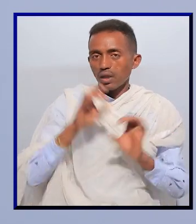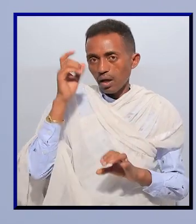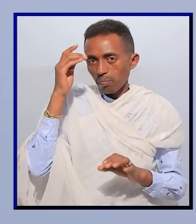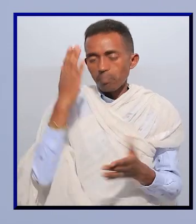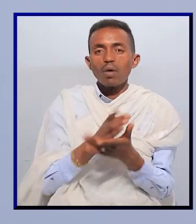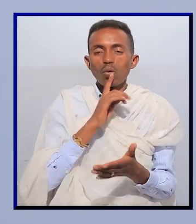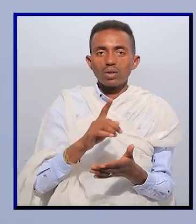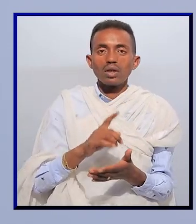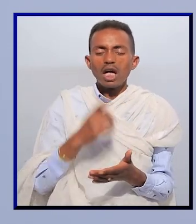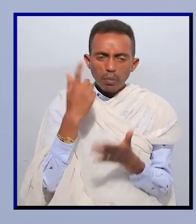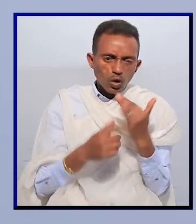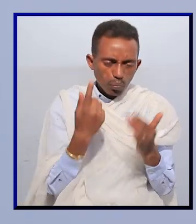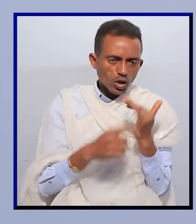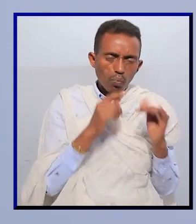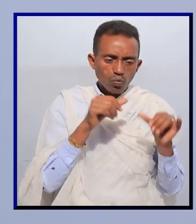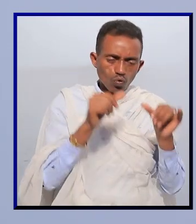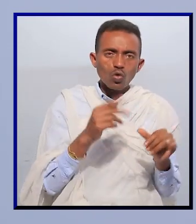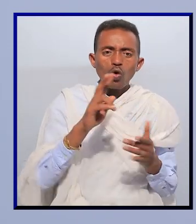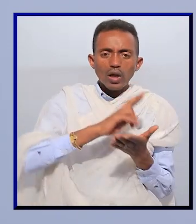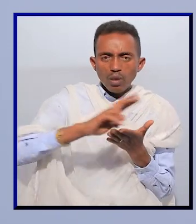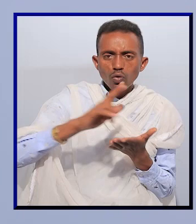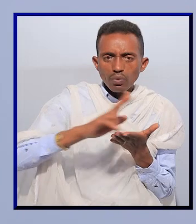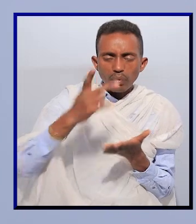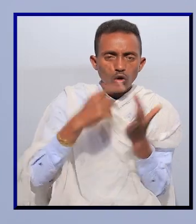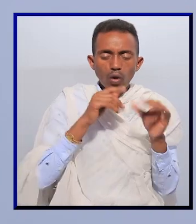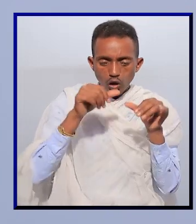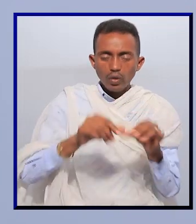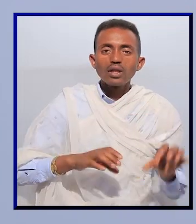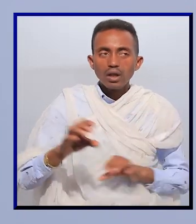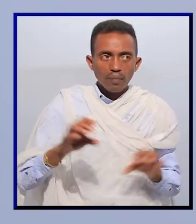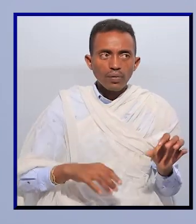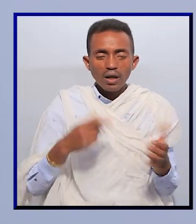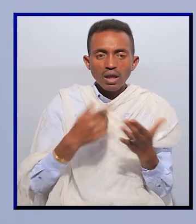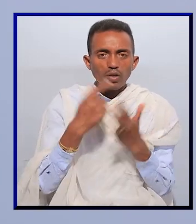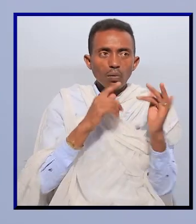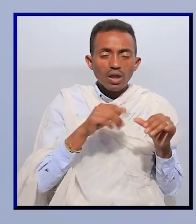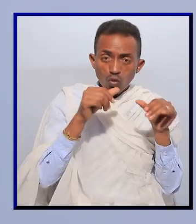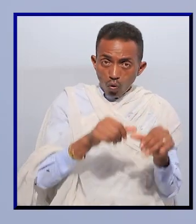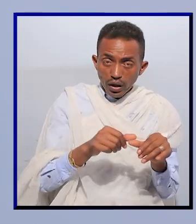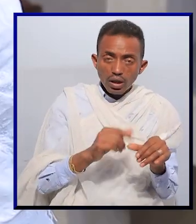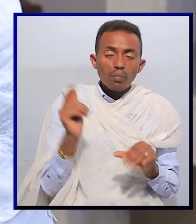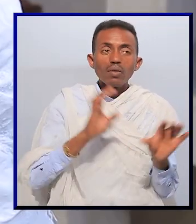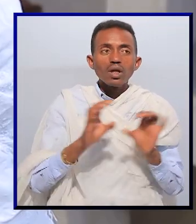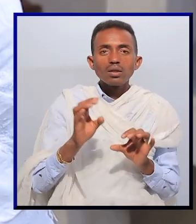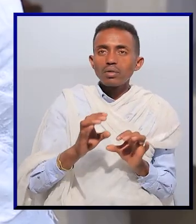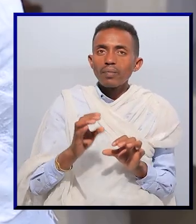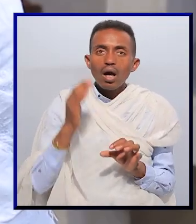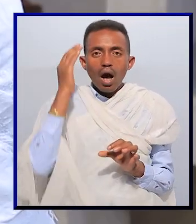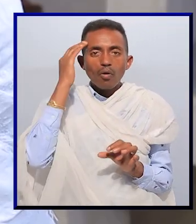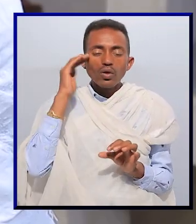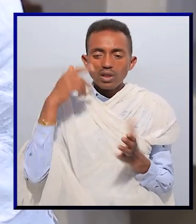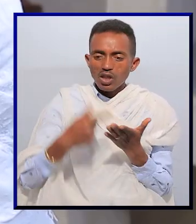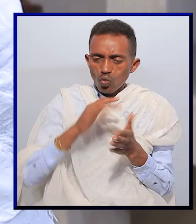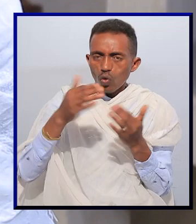ማድረግ ብቻዋን እንድትሰነብት 2 ሳምንት 3 ሳምንት ቀድም እንዳልኩት ማለት ነው ለዛ ያክል ጊዜ ብቻዋን ከሰነበተች